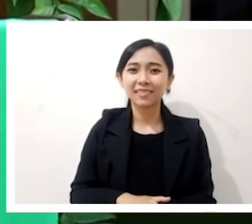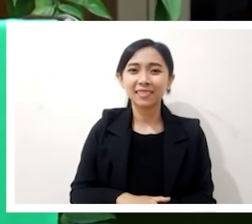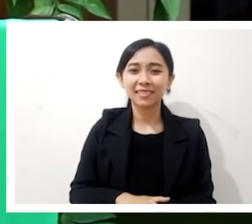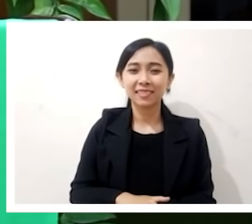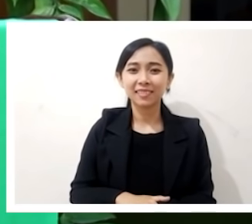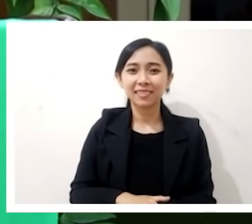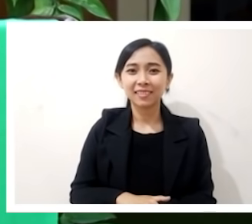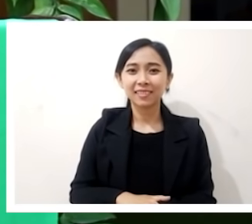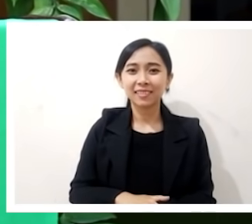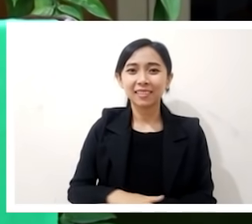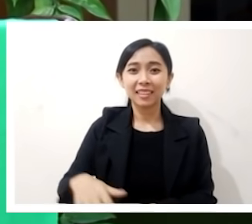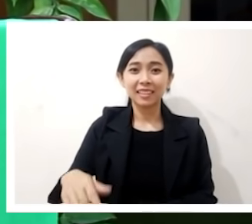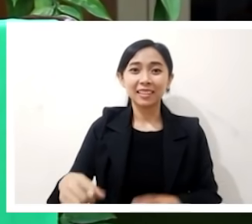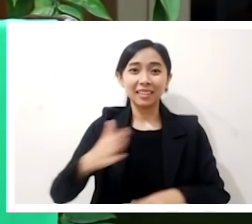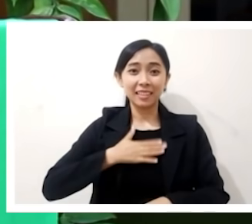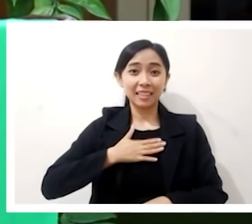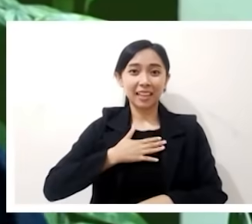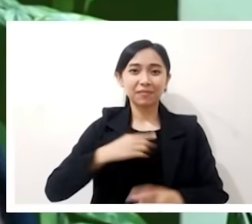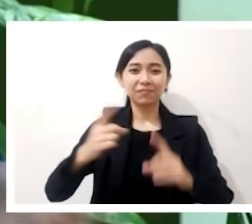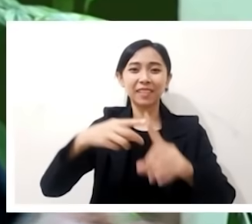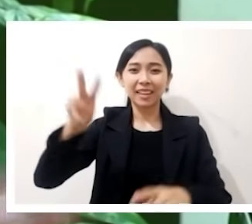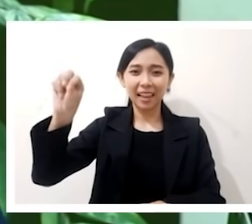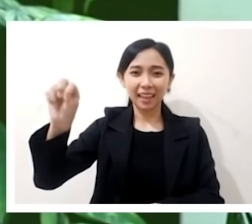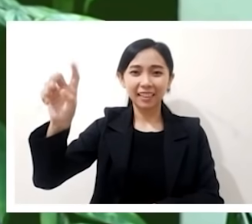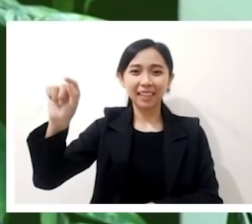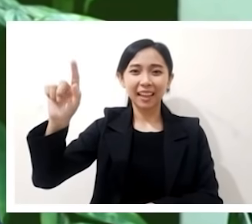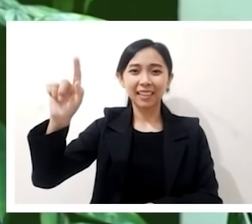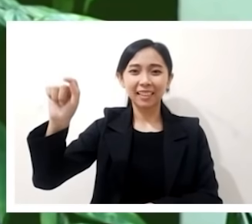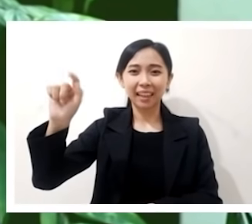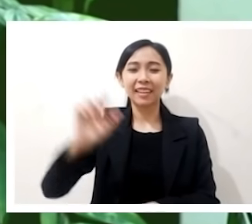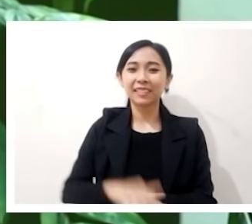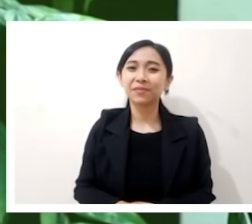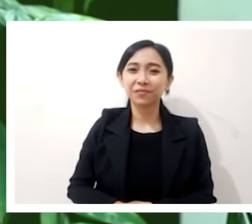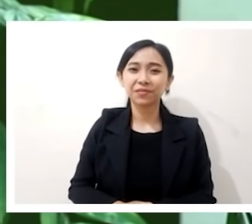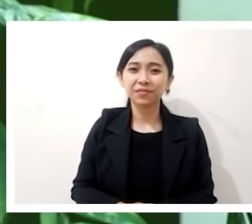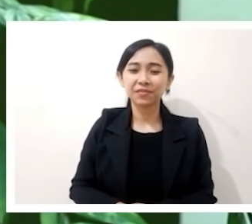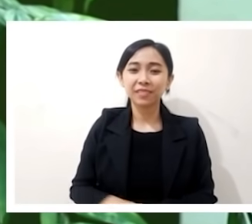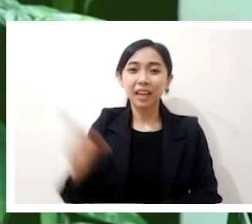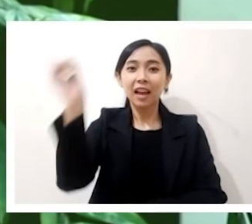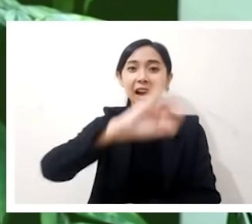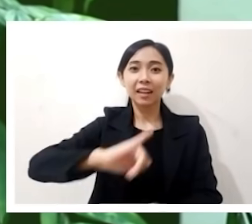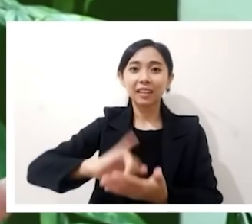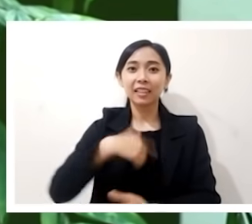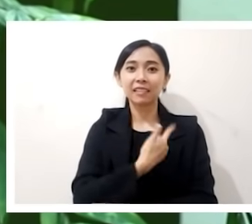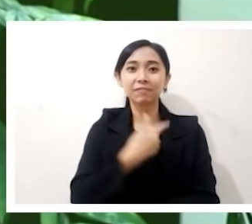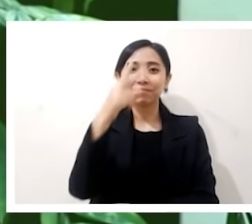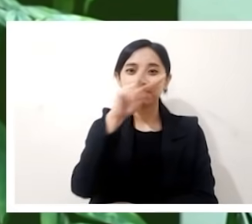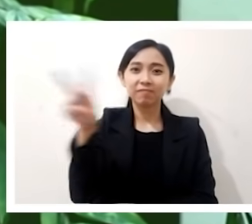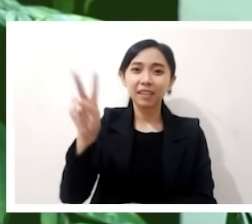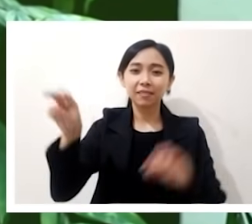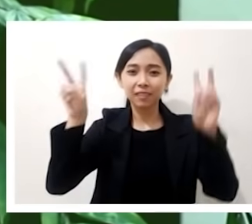Kupang, Nusa Tenggara Timur. Hari ini kita berefleksi bersama-sama di bawah